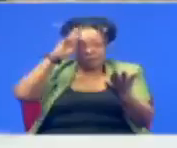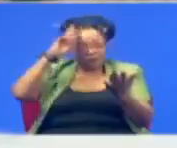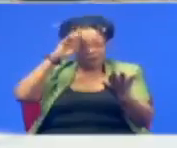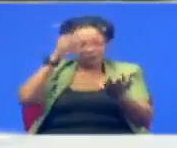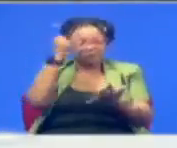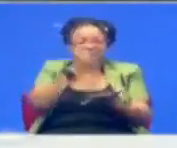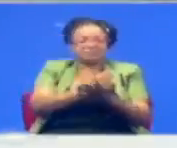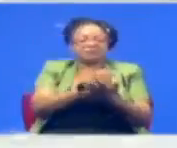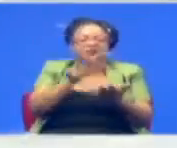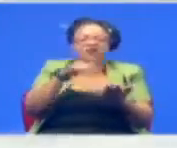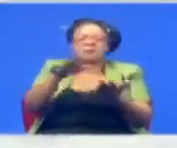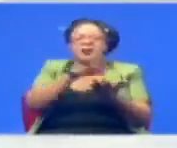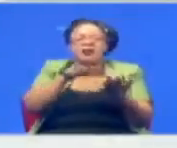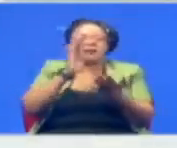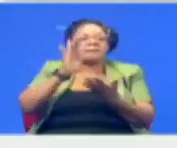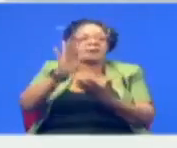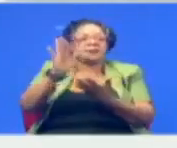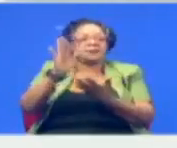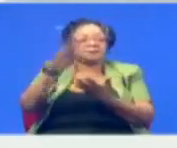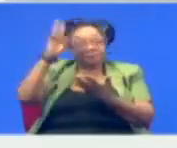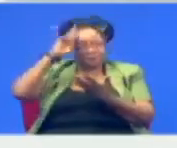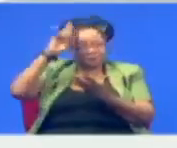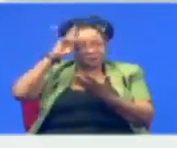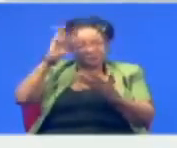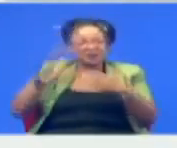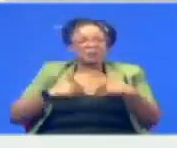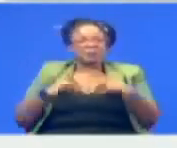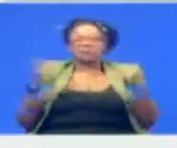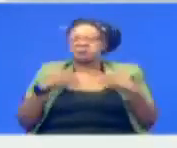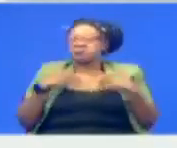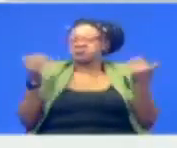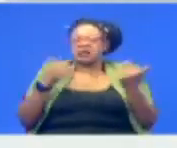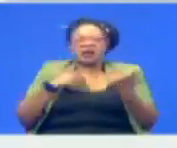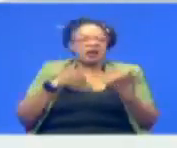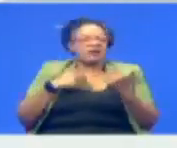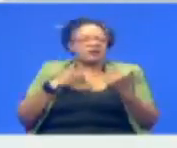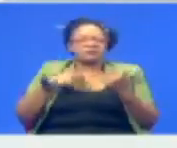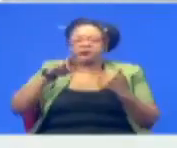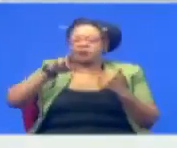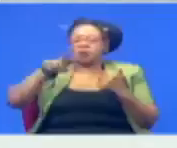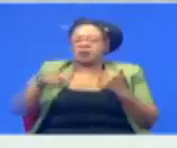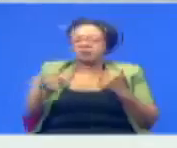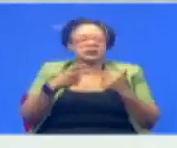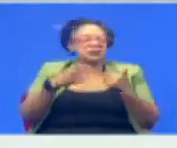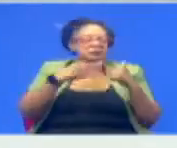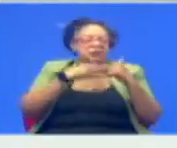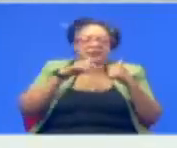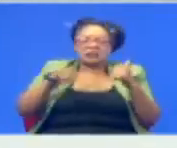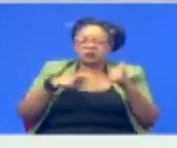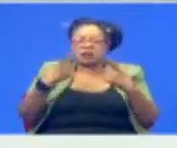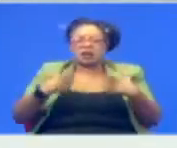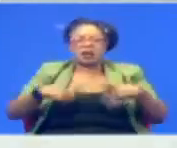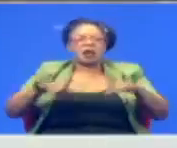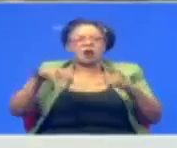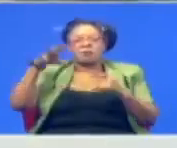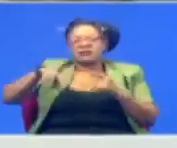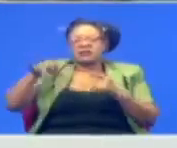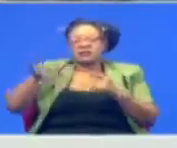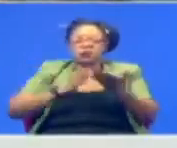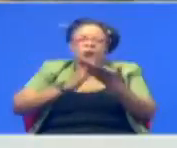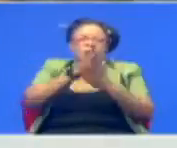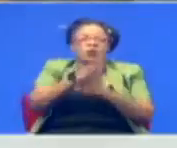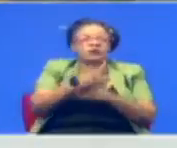kutoka eneo lake. Polisi wamekana madai ya kupokea kati ya shilingi 2000 na 8000 ili kuruhusu matatu kuvuka mpaka